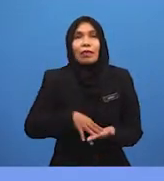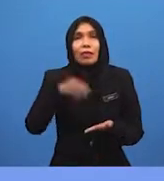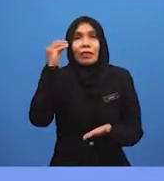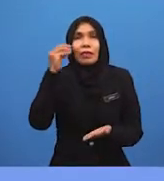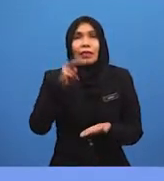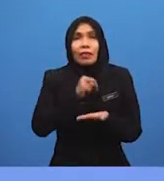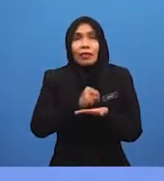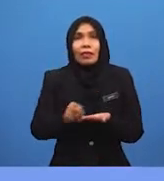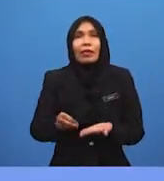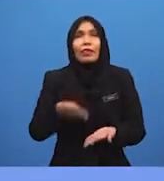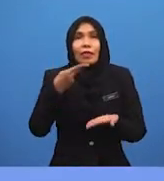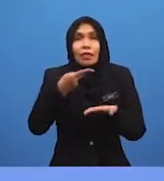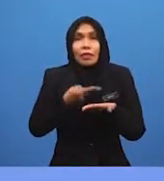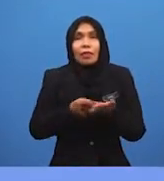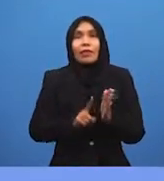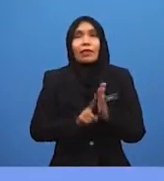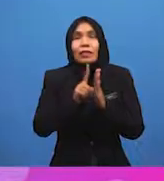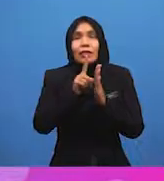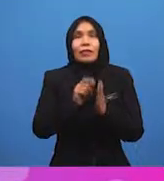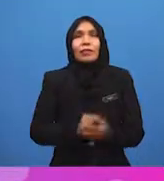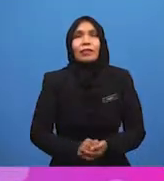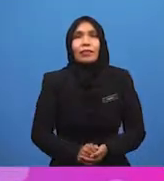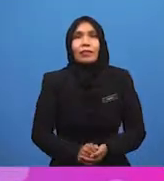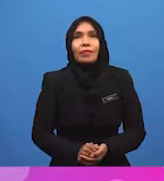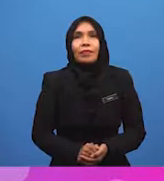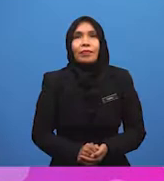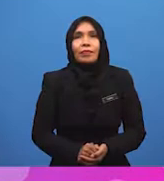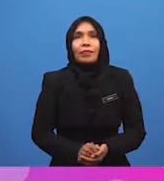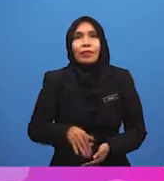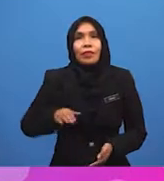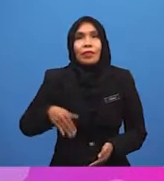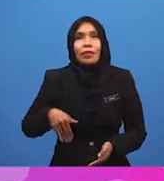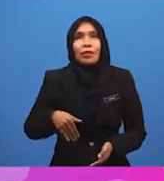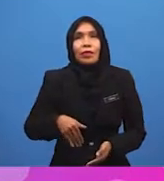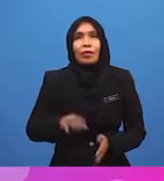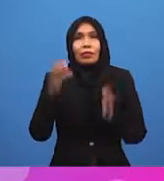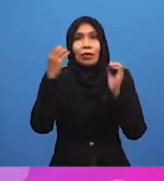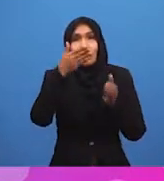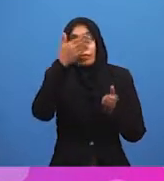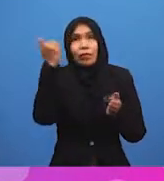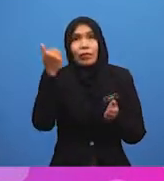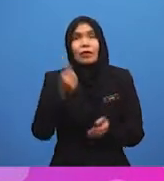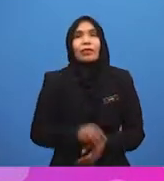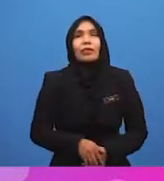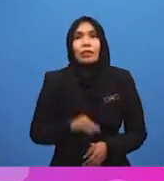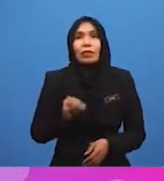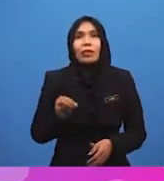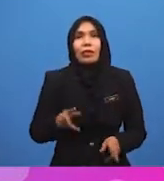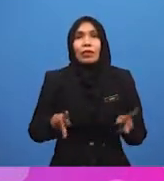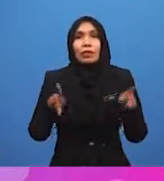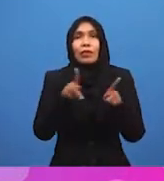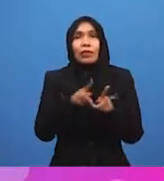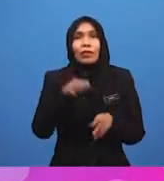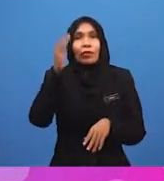tinggi. Bagus, murid semua. Oh ya, sebelum cikgu terlupa, murid-murid perlu ingat